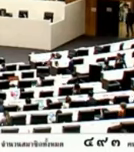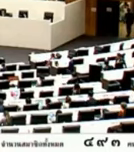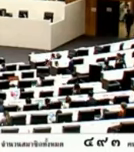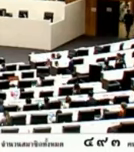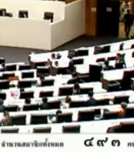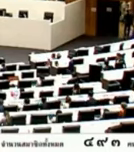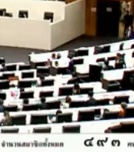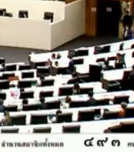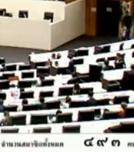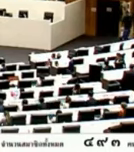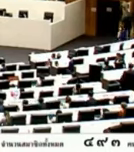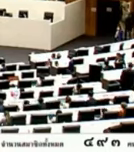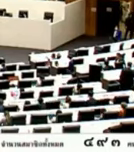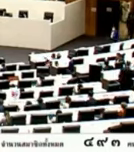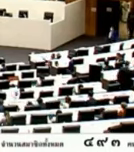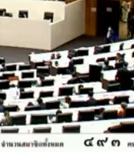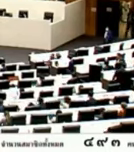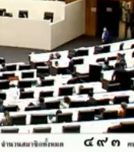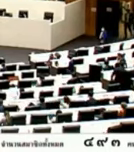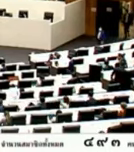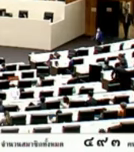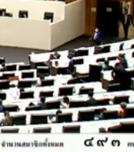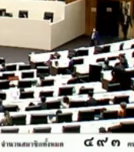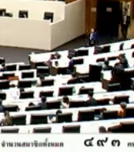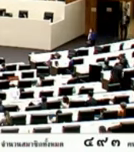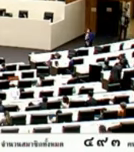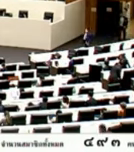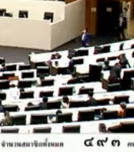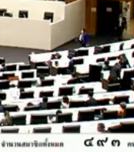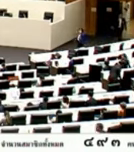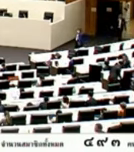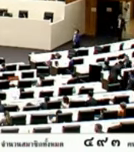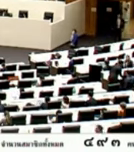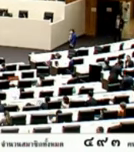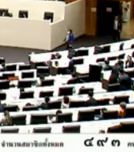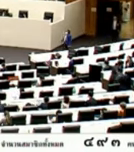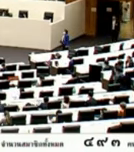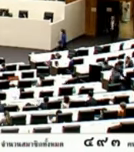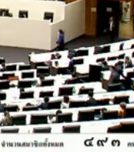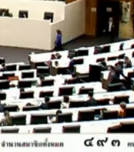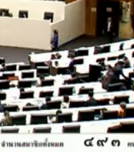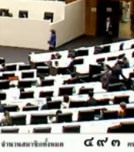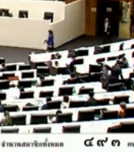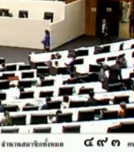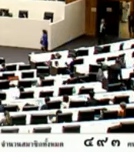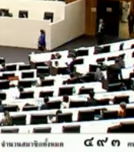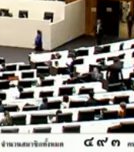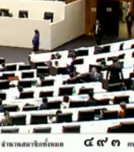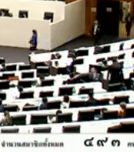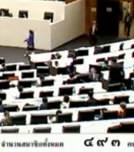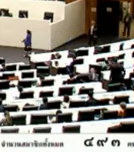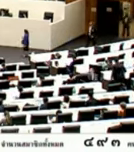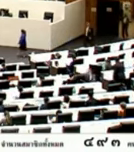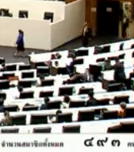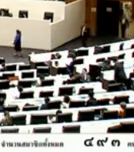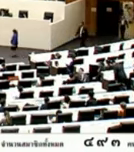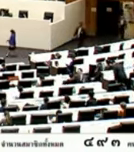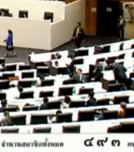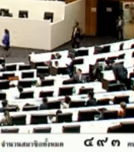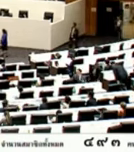ครับท่านสมาชิกที่เข้ามาแล้วนะครับกรุณาเสียบบัตรแล้วก็กดแสดงตนด้วยนะ